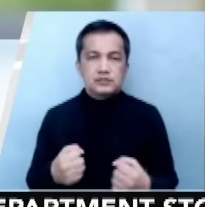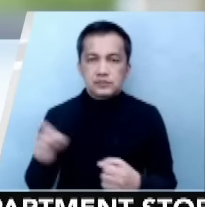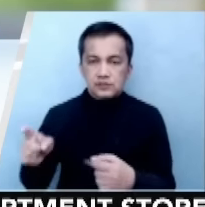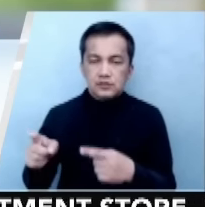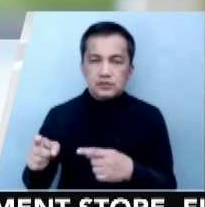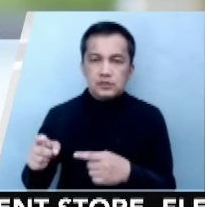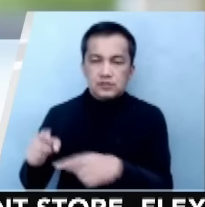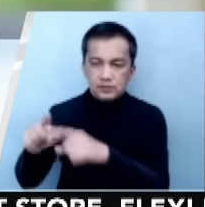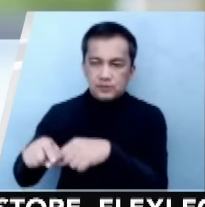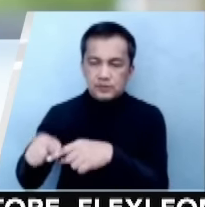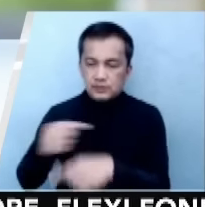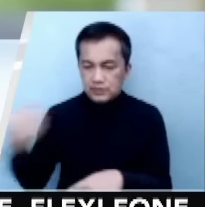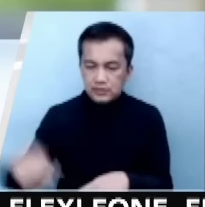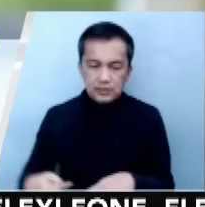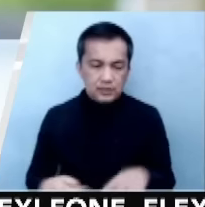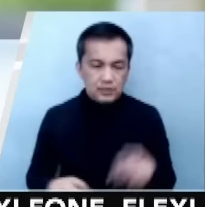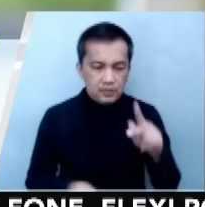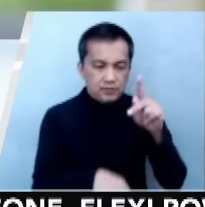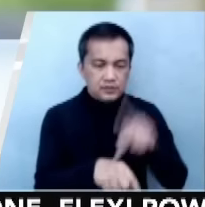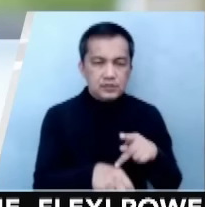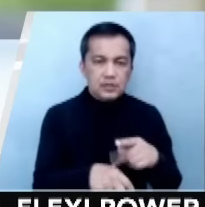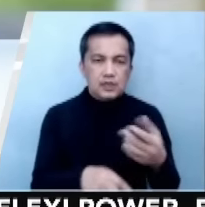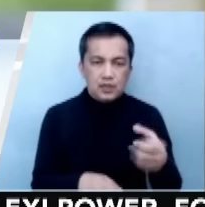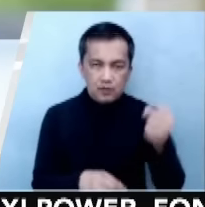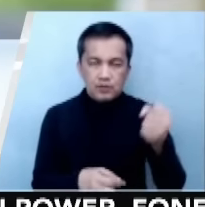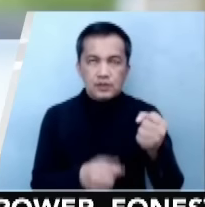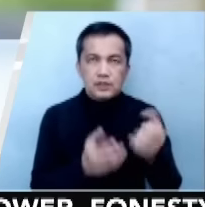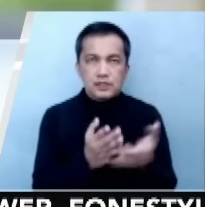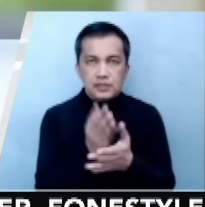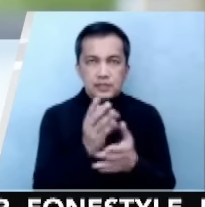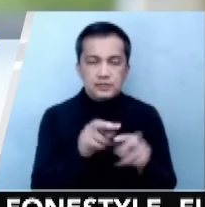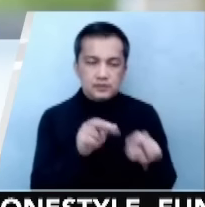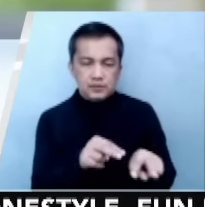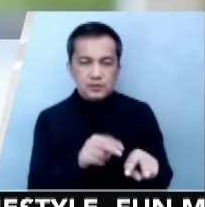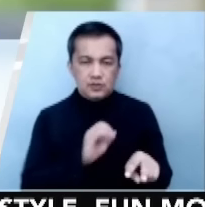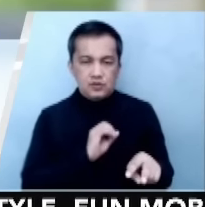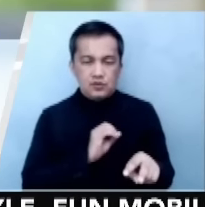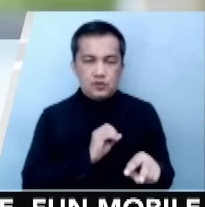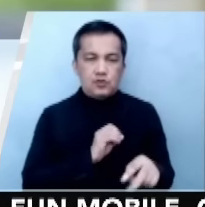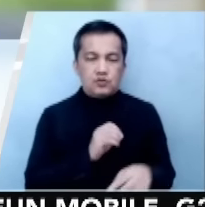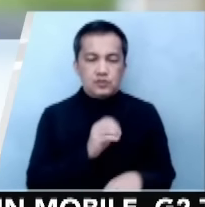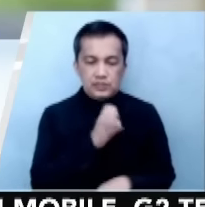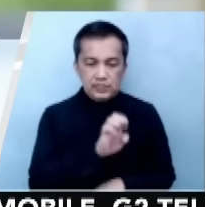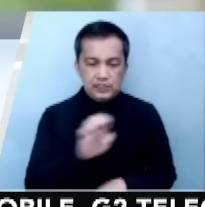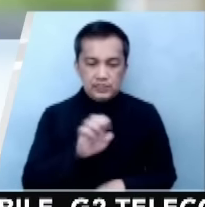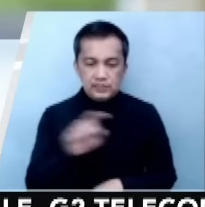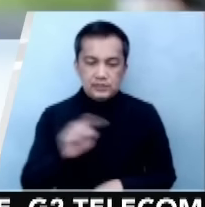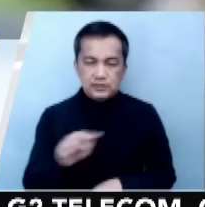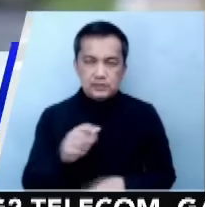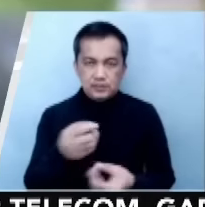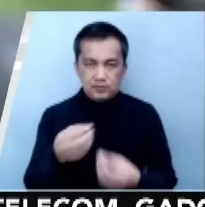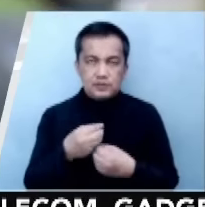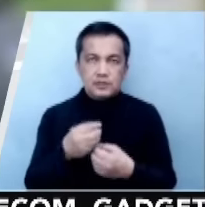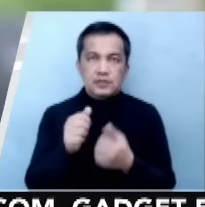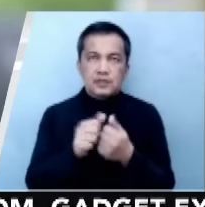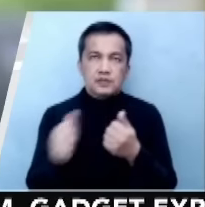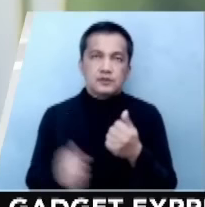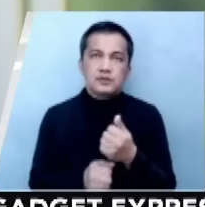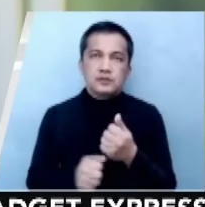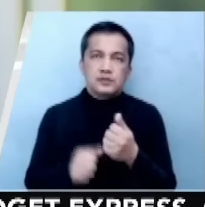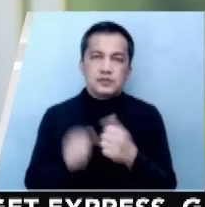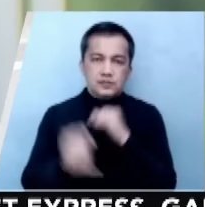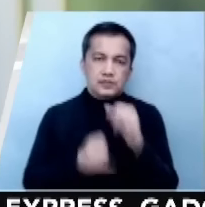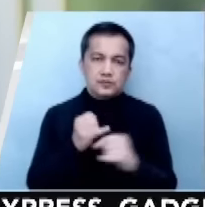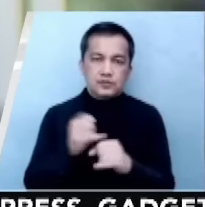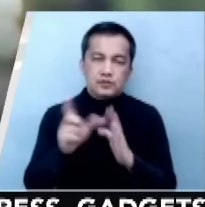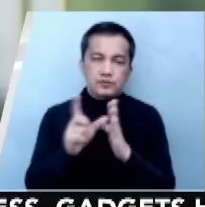Pilipinas hawak ang karapatan at pagkilala sa sariling EEZ na ibinibigay sa ilalim ng international law.